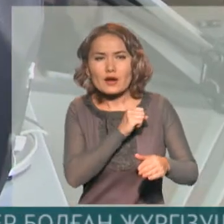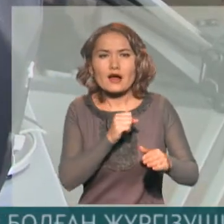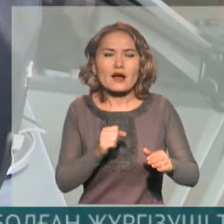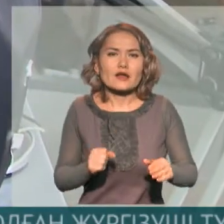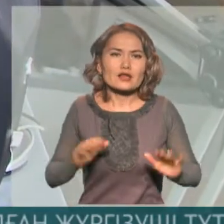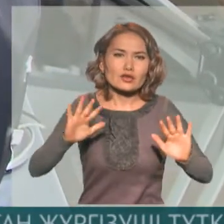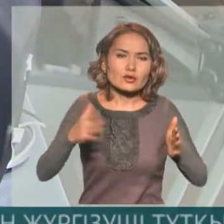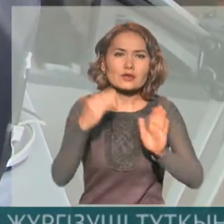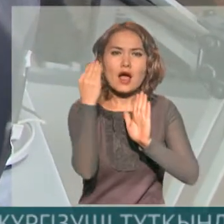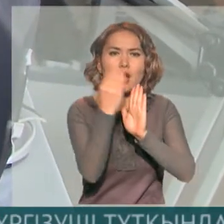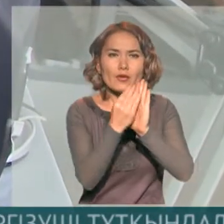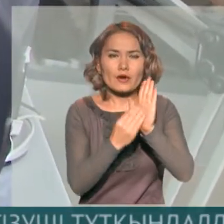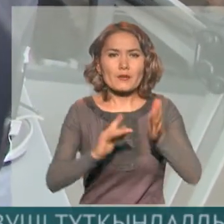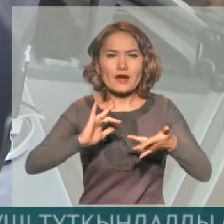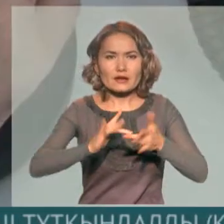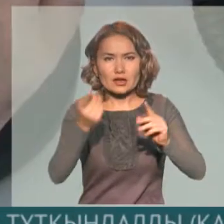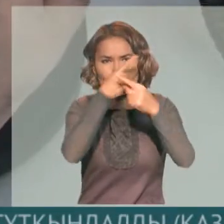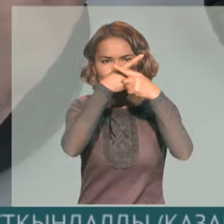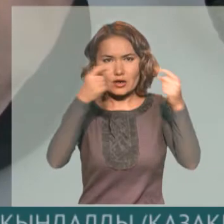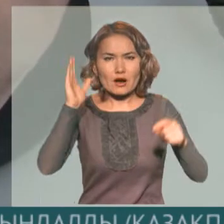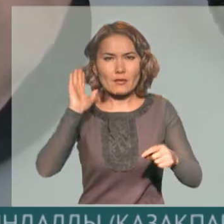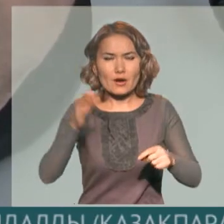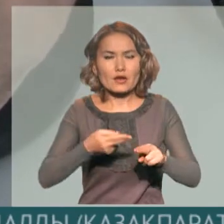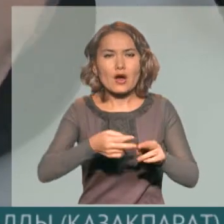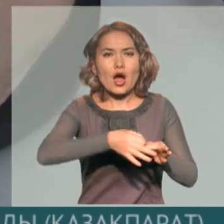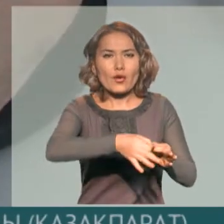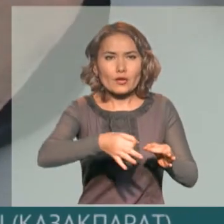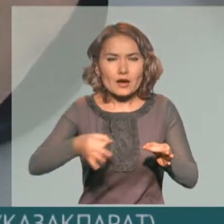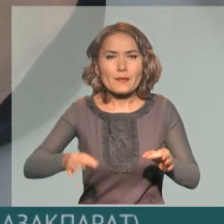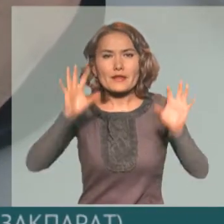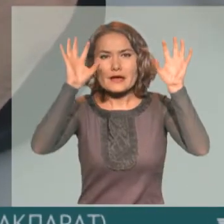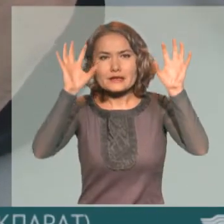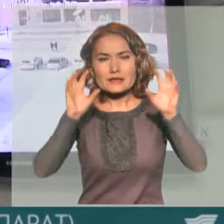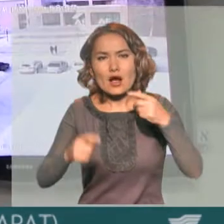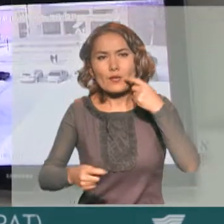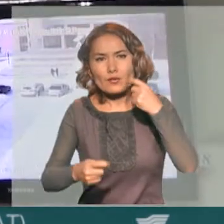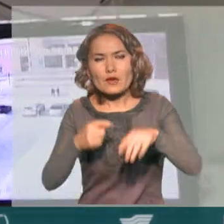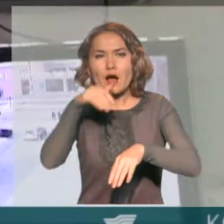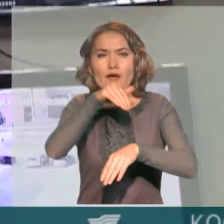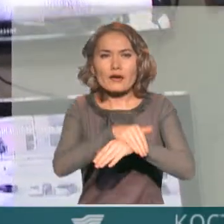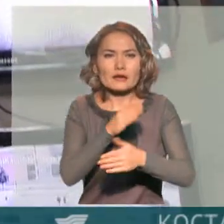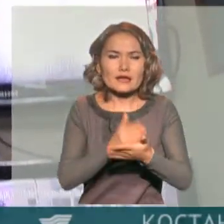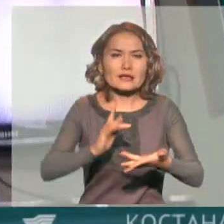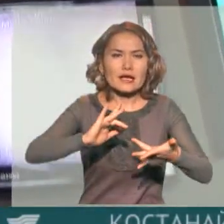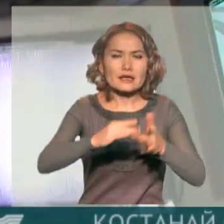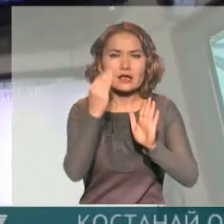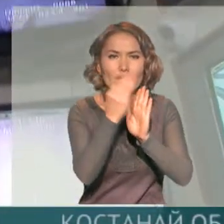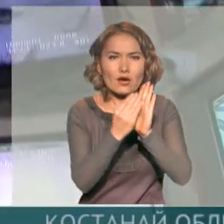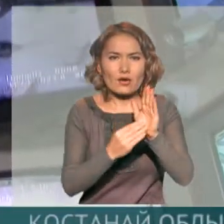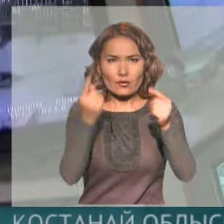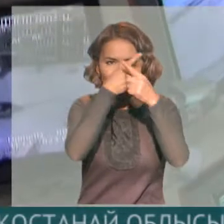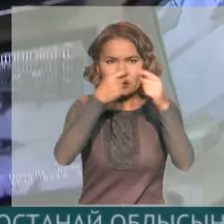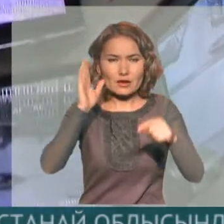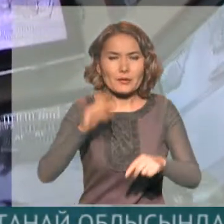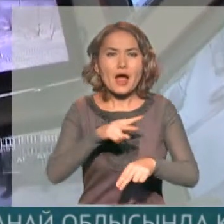осы интернет картада жарияланады. Қаланың қай бөлігінде заң бұзушылық көп тіркеледі. Соған сәйкес шара қабылданады. Бұл жұмысқа полицейлер